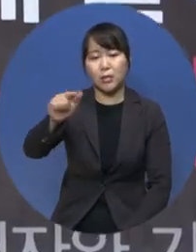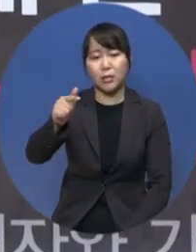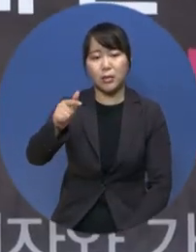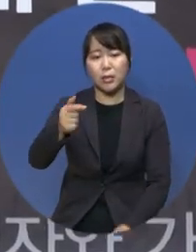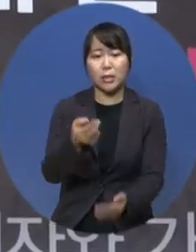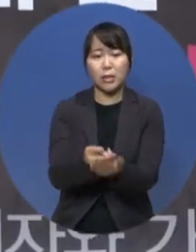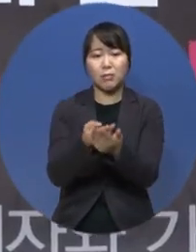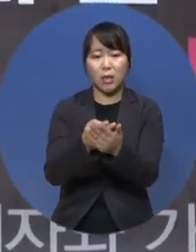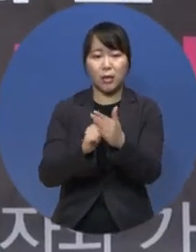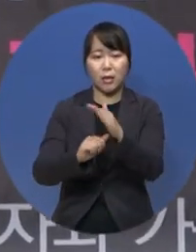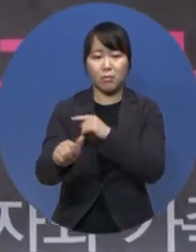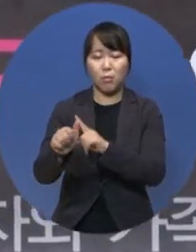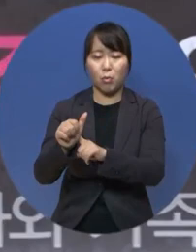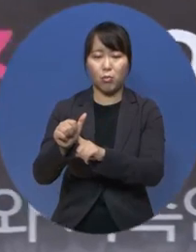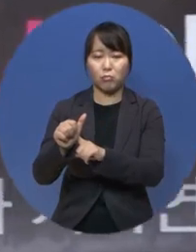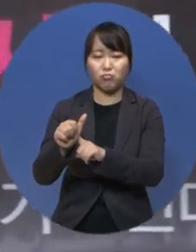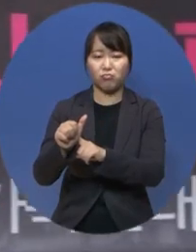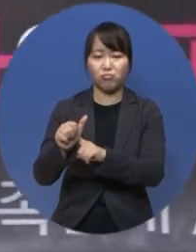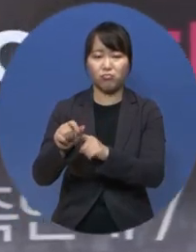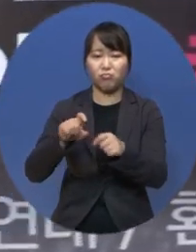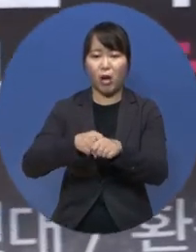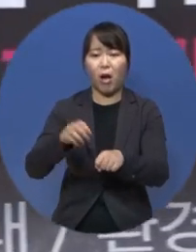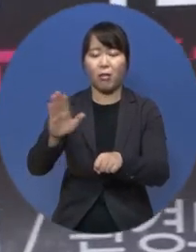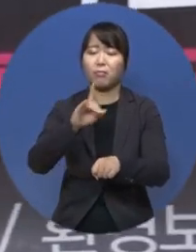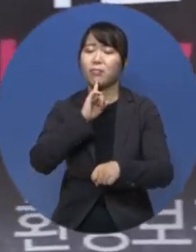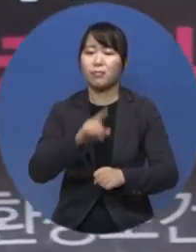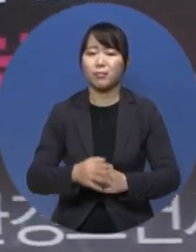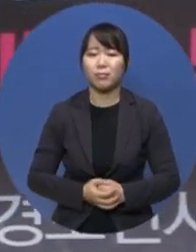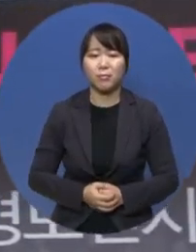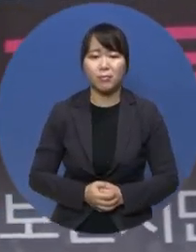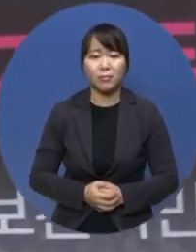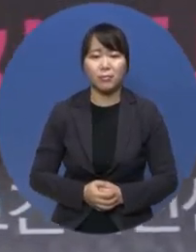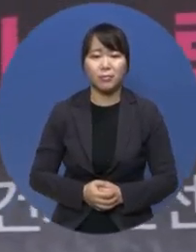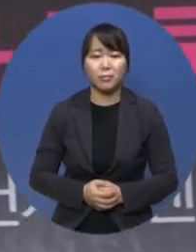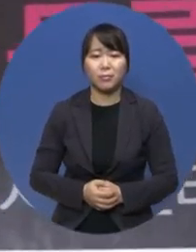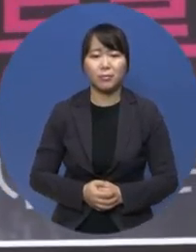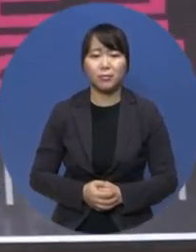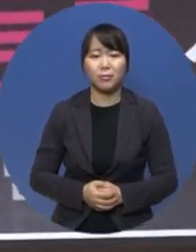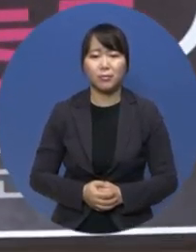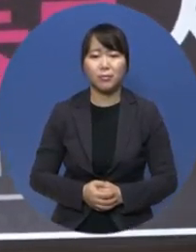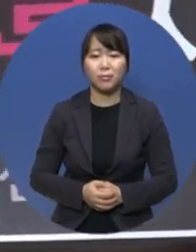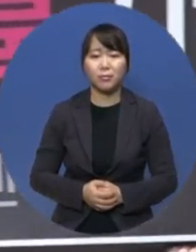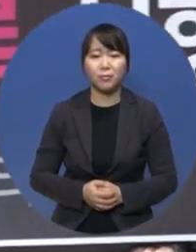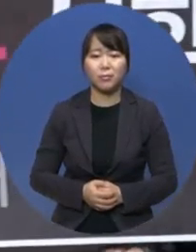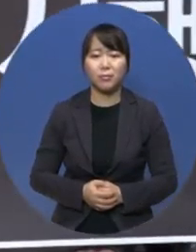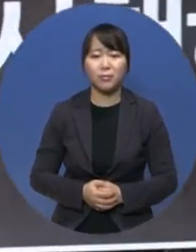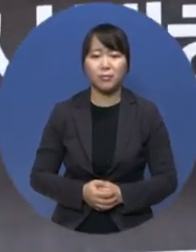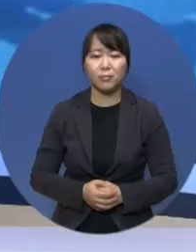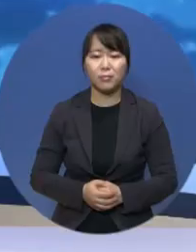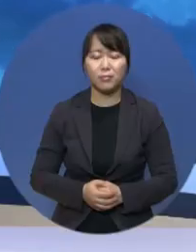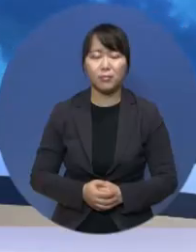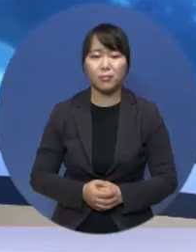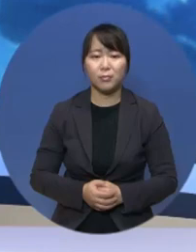불기소 처분했다 고 밝혔습니다 복지비 뉴스 서 정량 인가